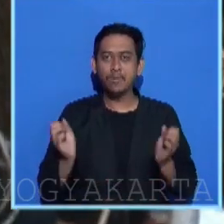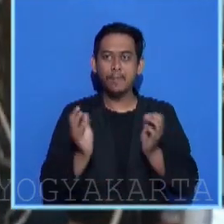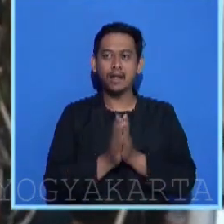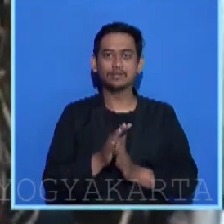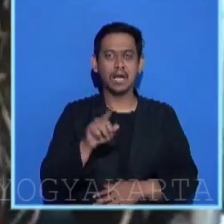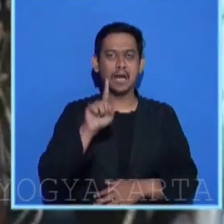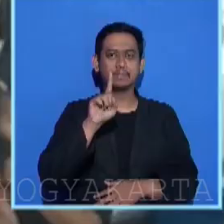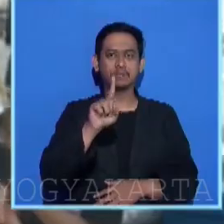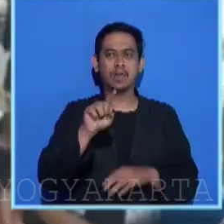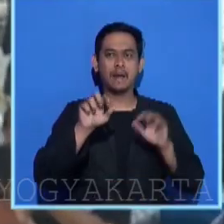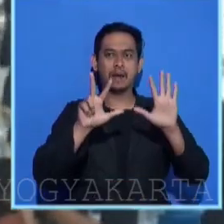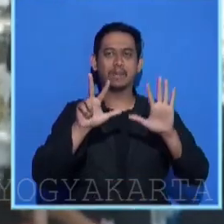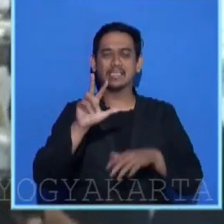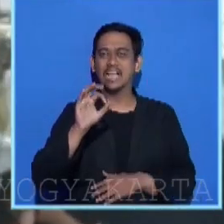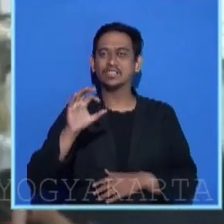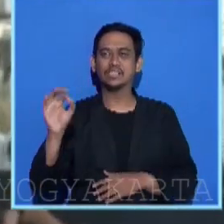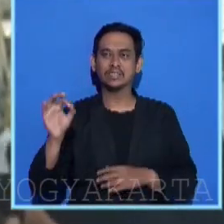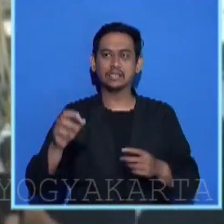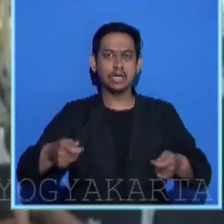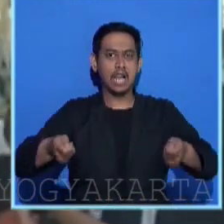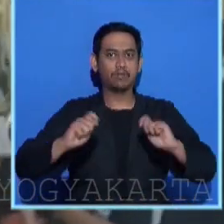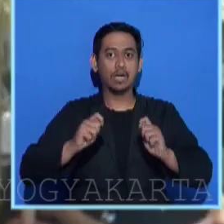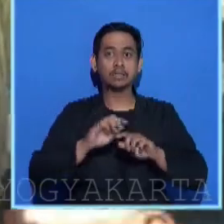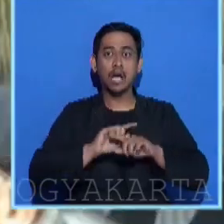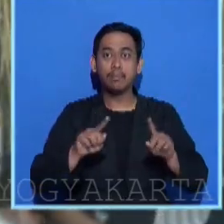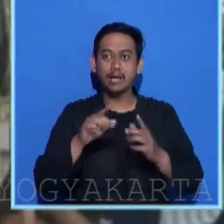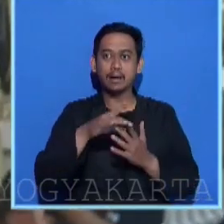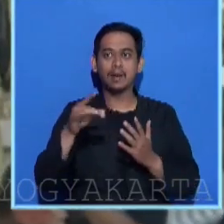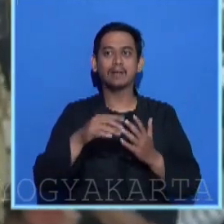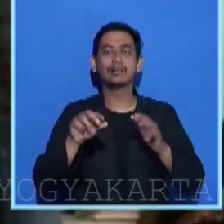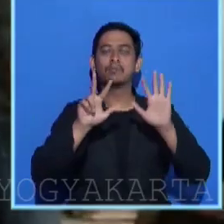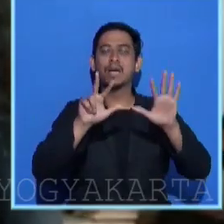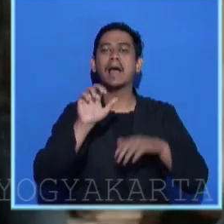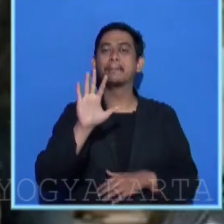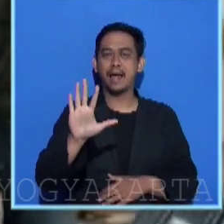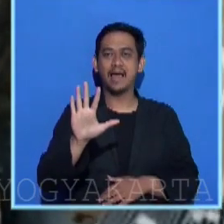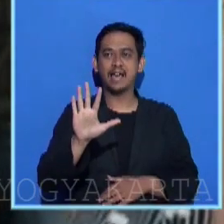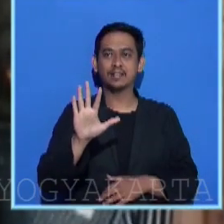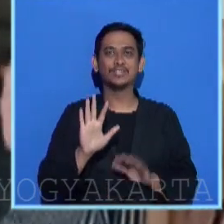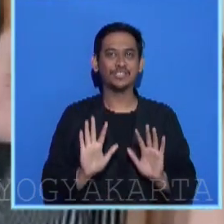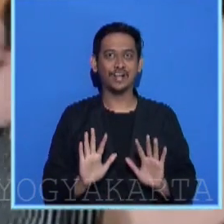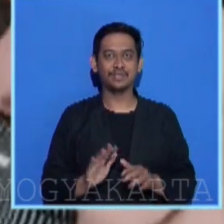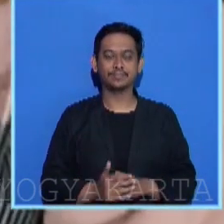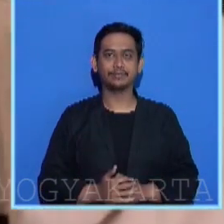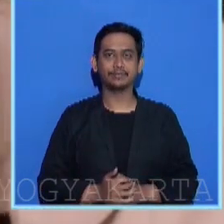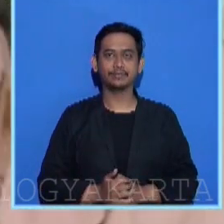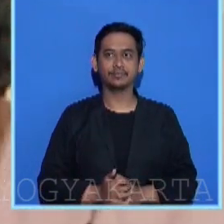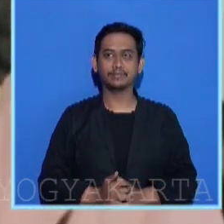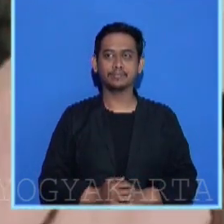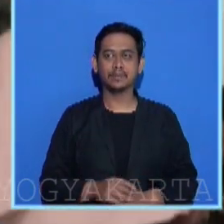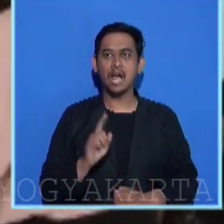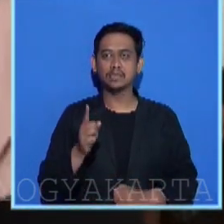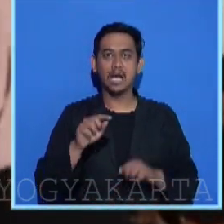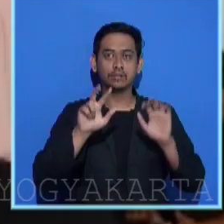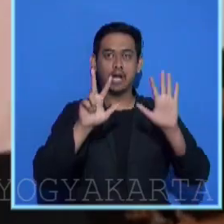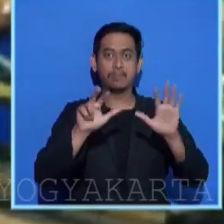yang mendaftar, namun yang terpilih hanya 85 gerai kuliner dan 85 gerai kerajinan tradisional.